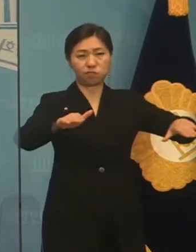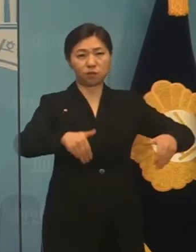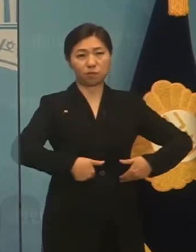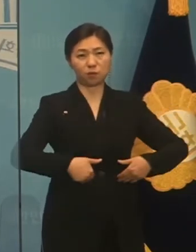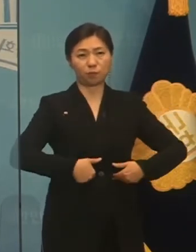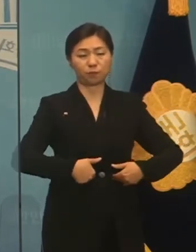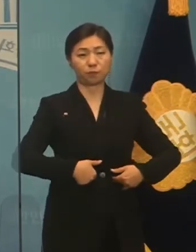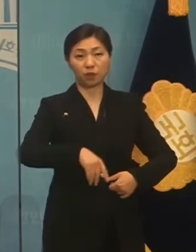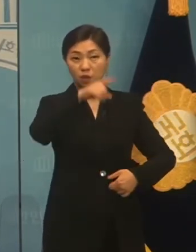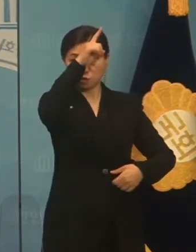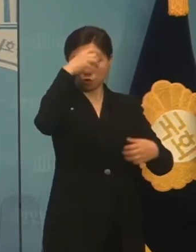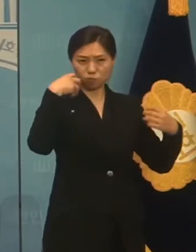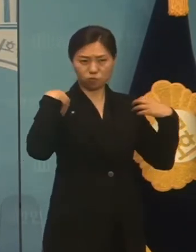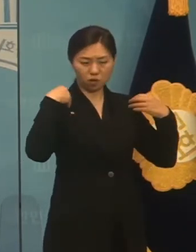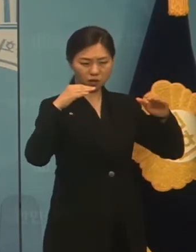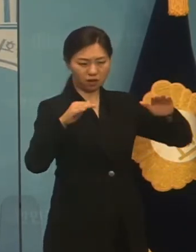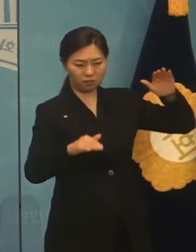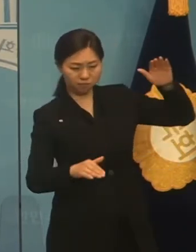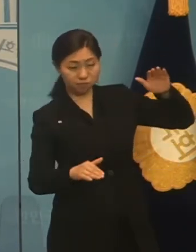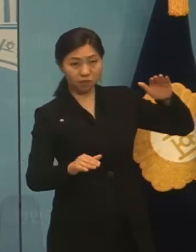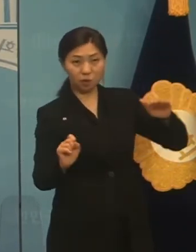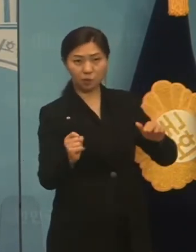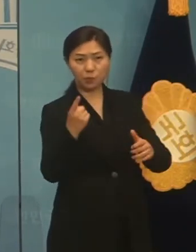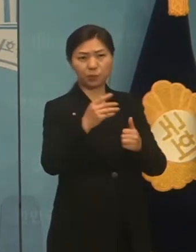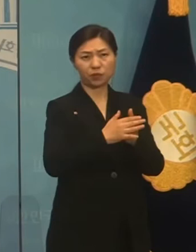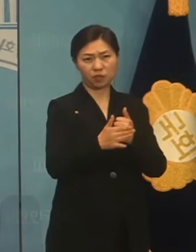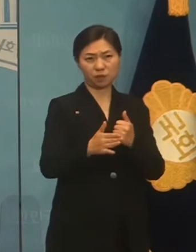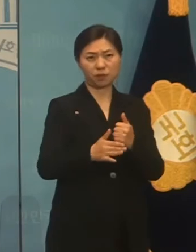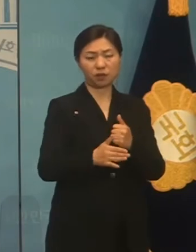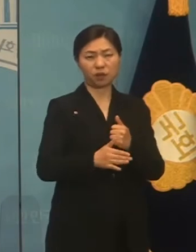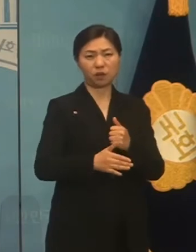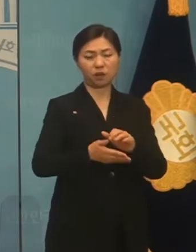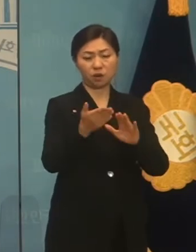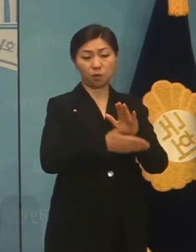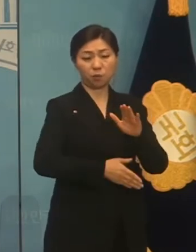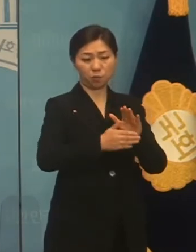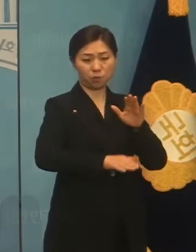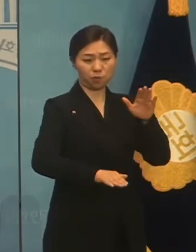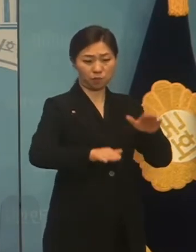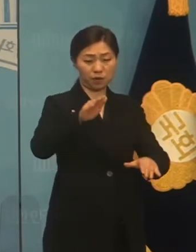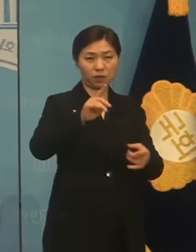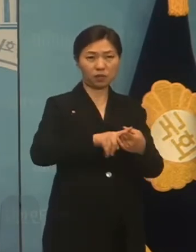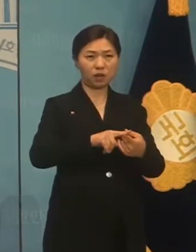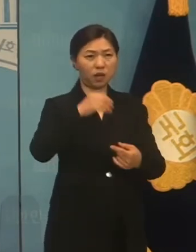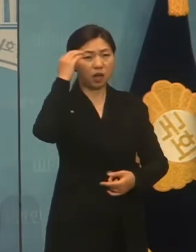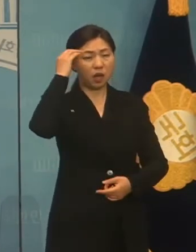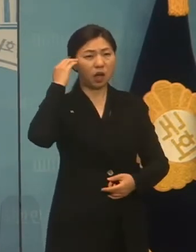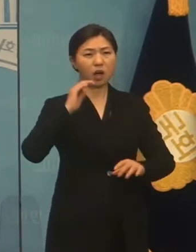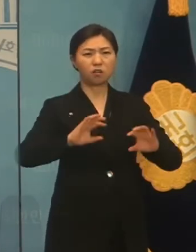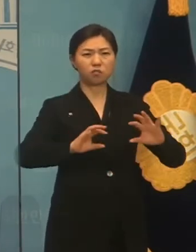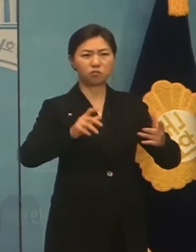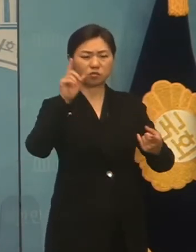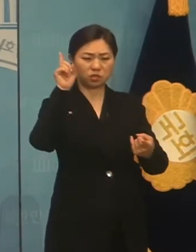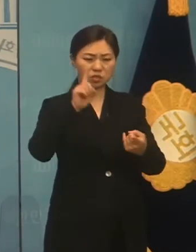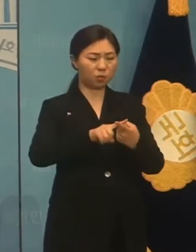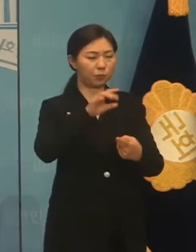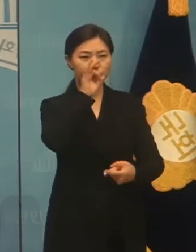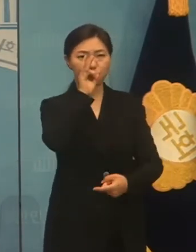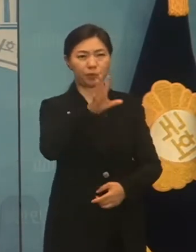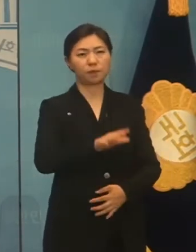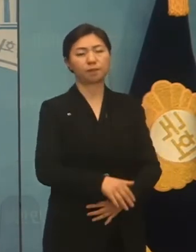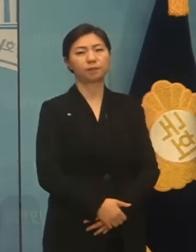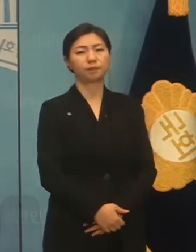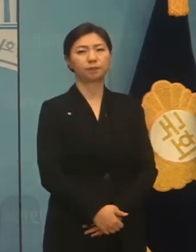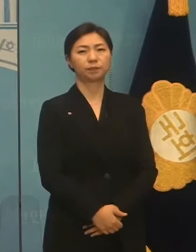정부의 비대칭에서 기인한 불공정 행태가 더는 이 땅에 발을 붙여서는 안 됩니다.